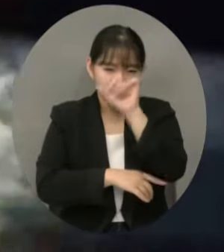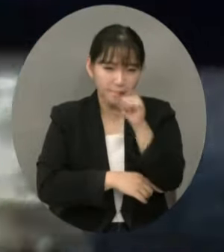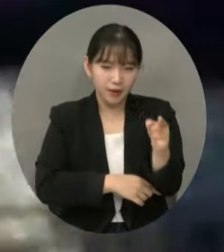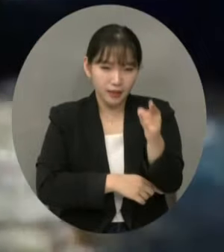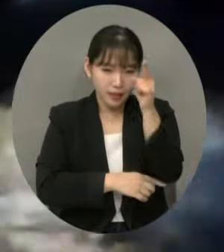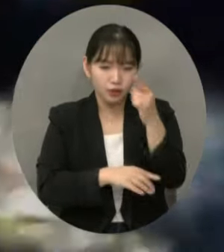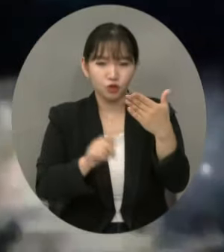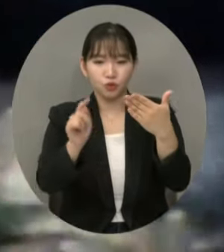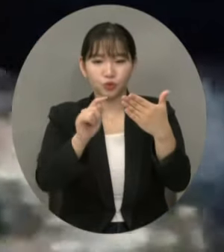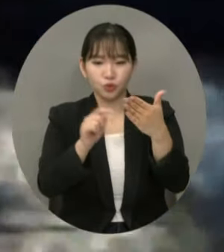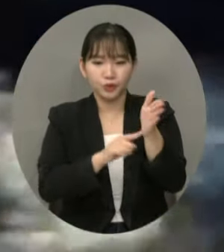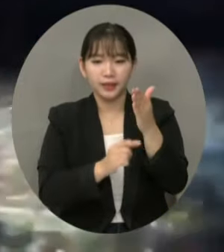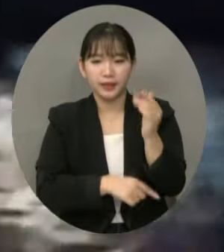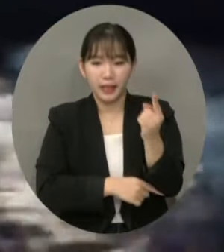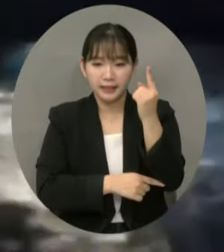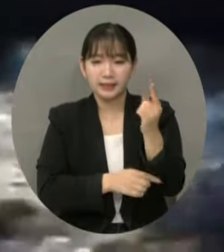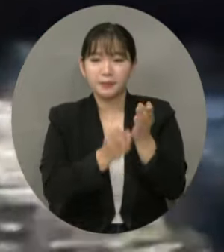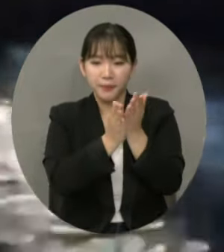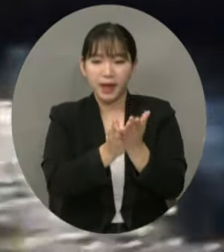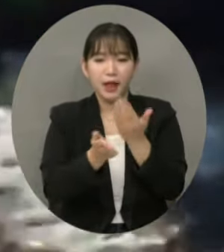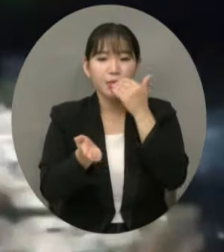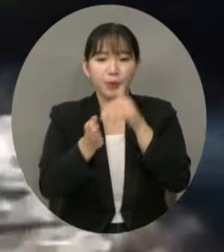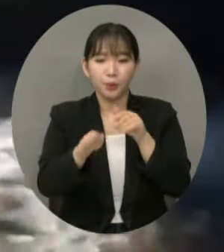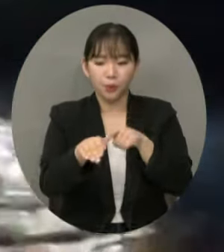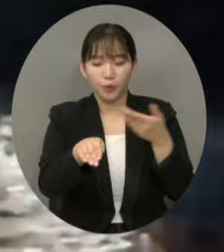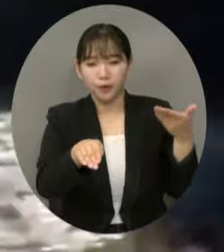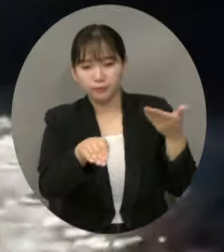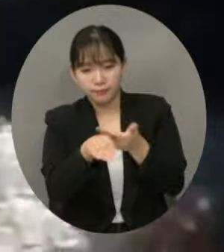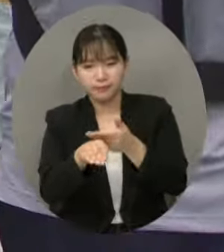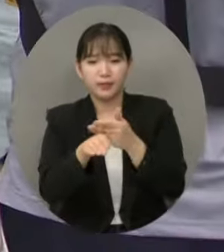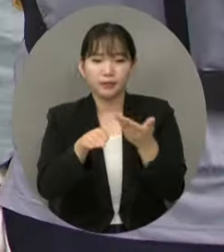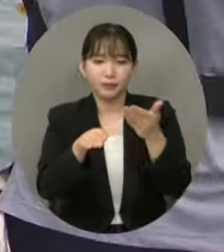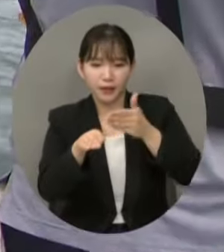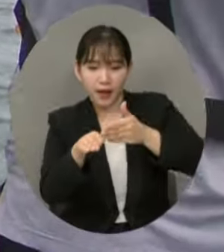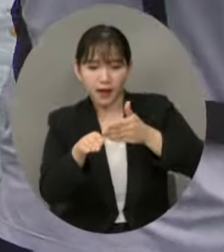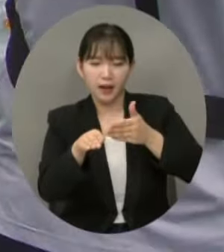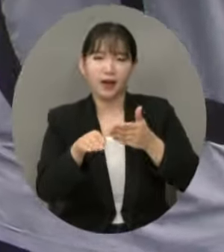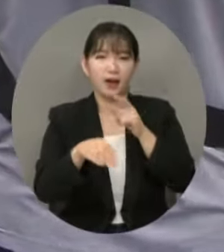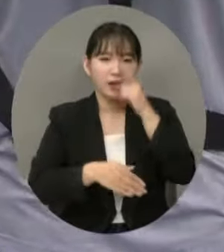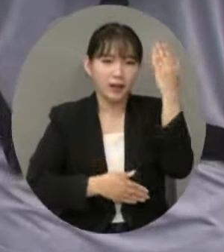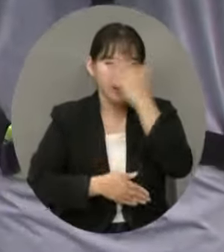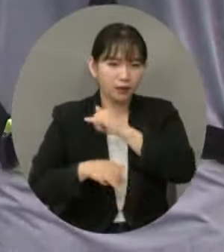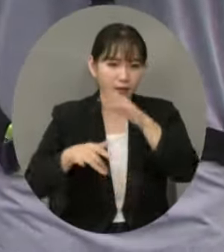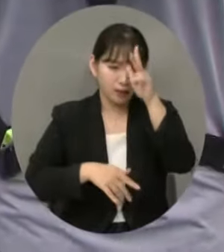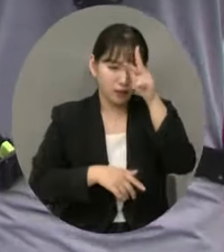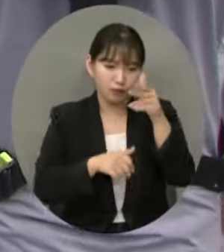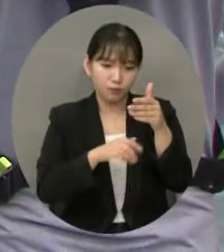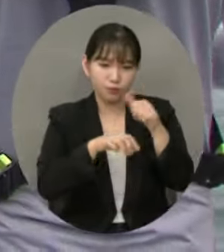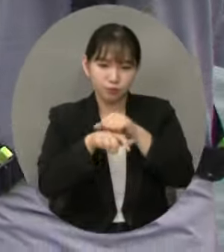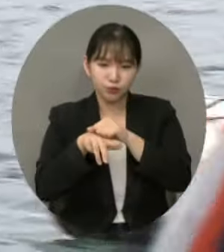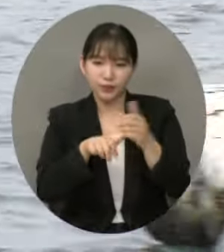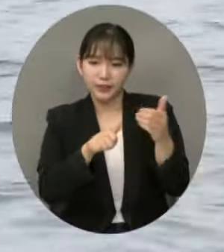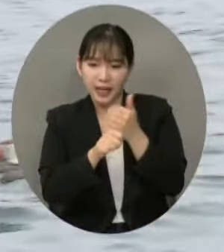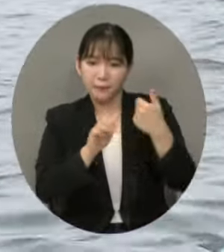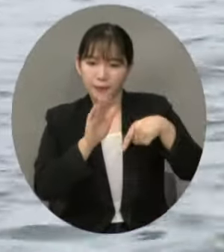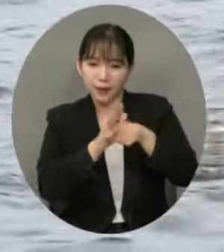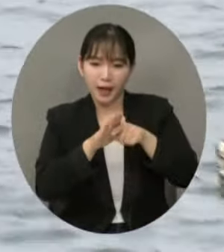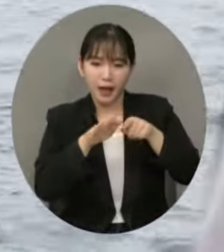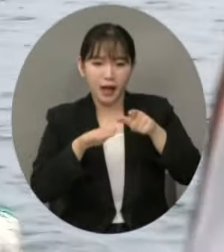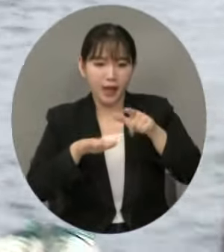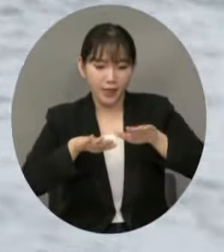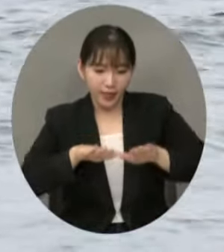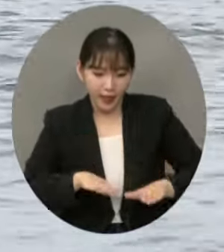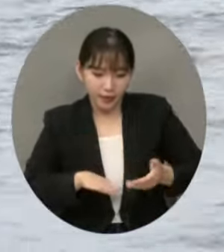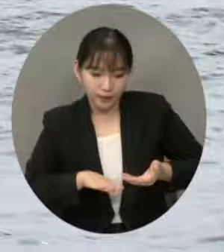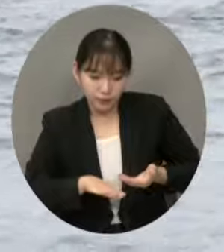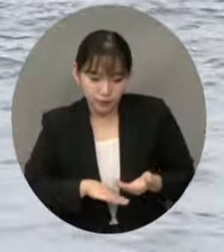하던 9톤급 낚시 어선이 암초에 부딪혀 좌초했습니다. 여수해경은 문어잡이를 위한 저수심 운항을 사고의